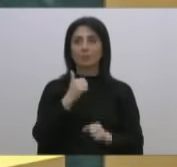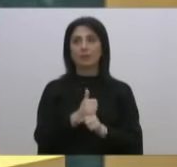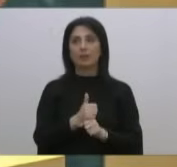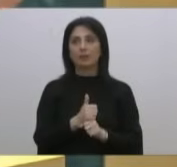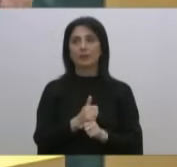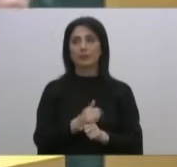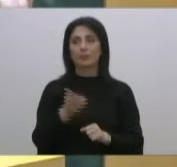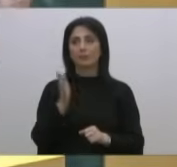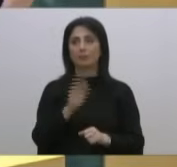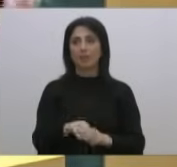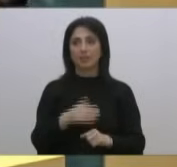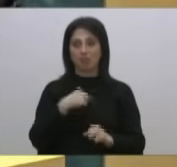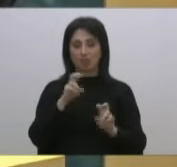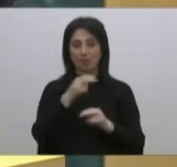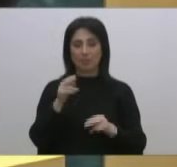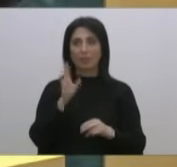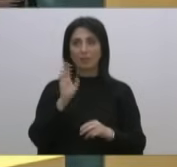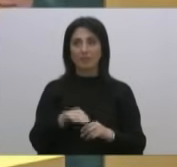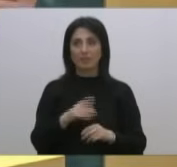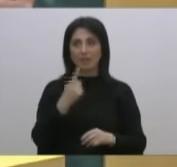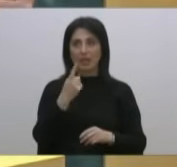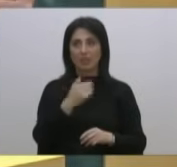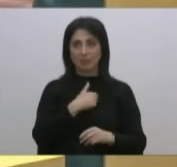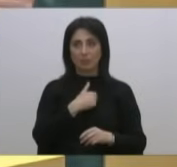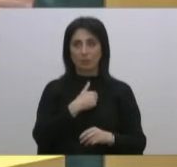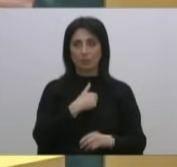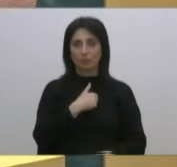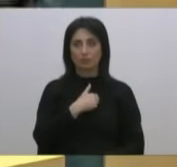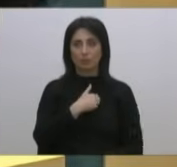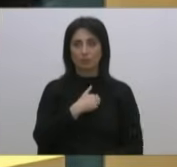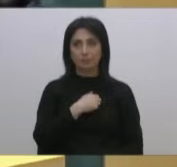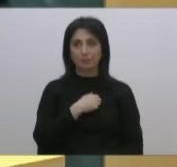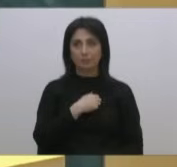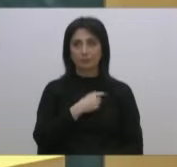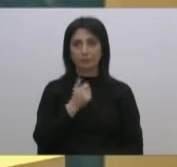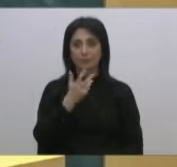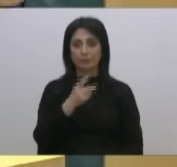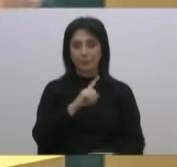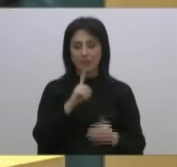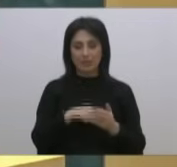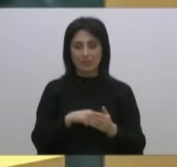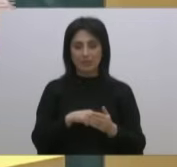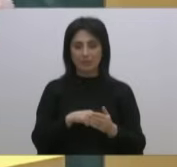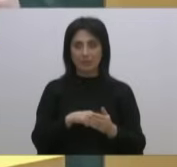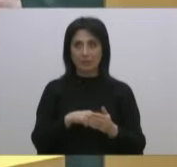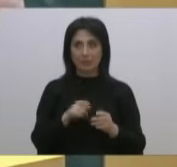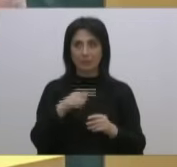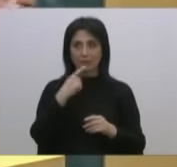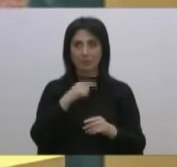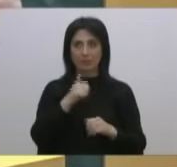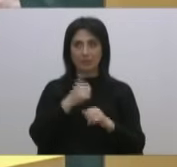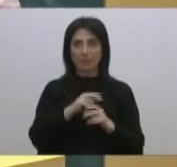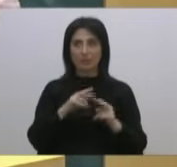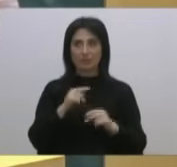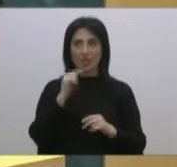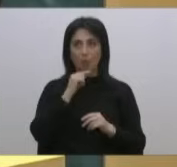Tavari, mai ce mi-e temara, smara, mai ești mindodam, ramodin mesagit, mindodam, patara, imaj de salam, tavari